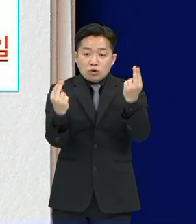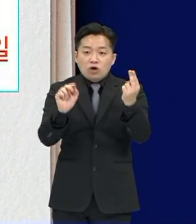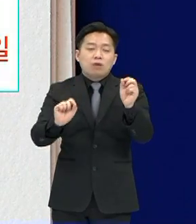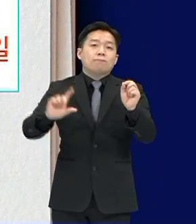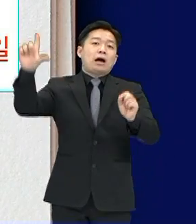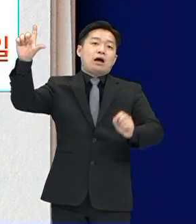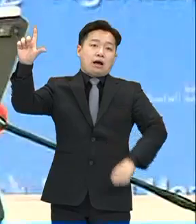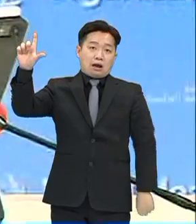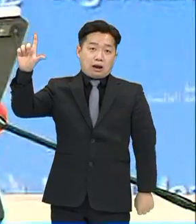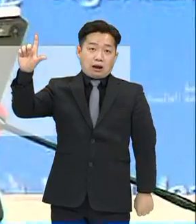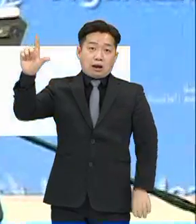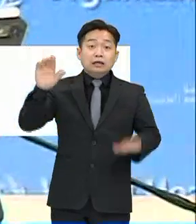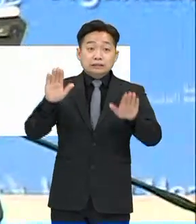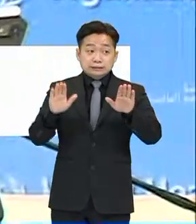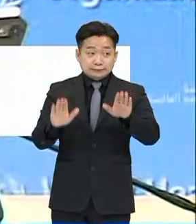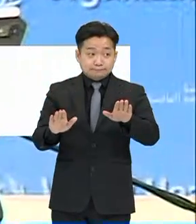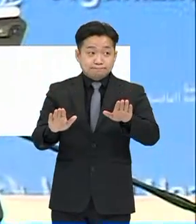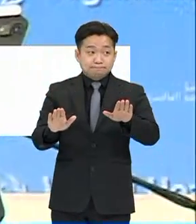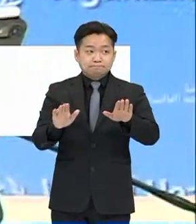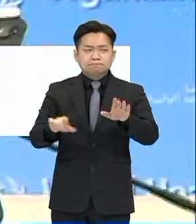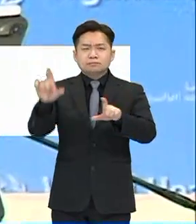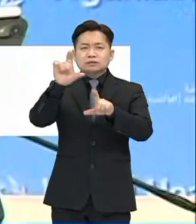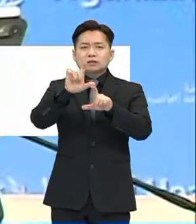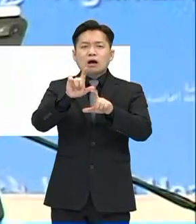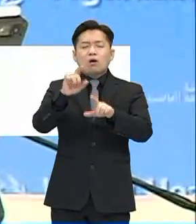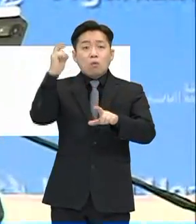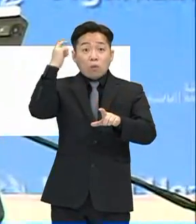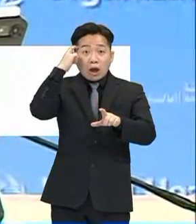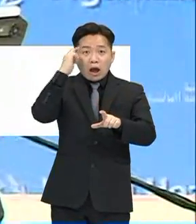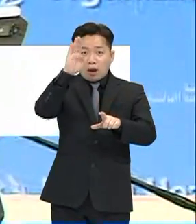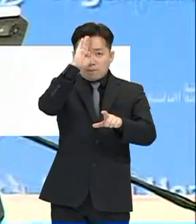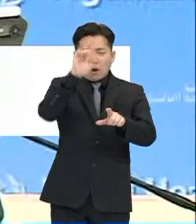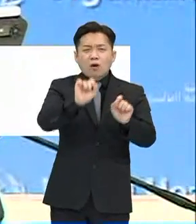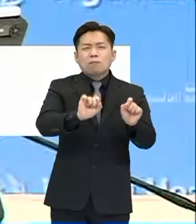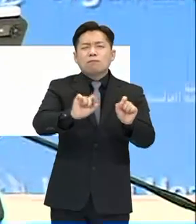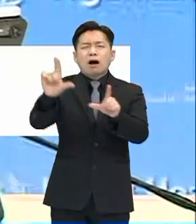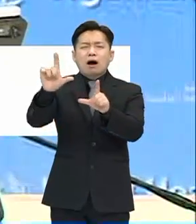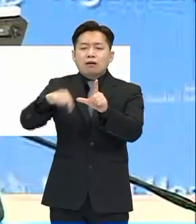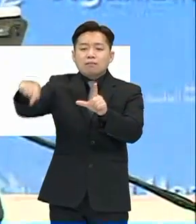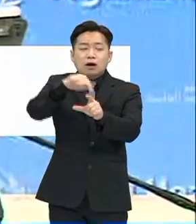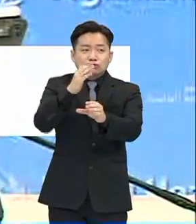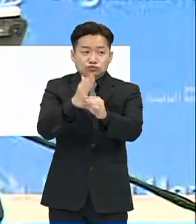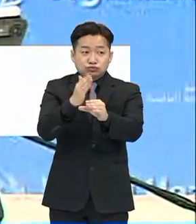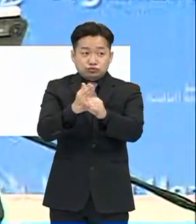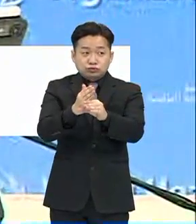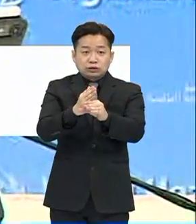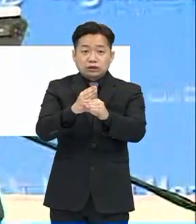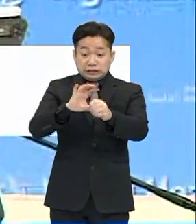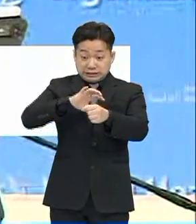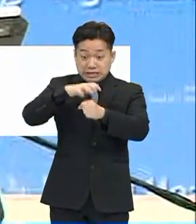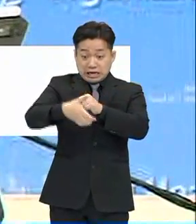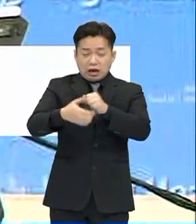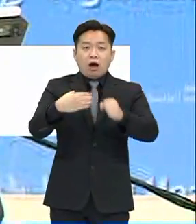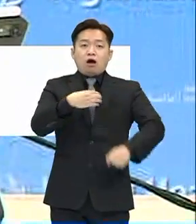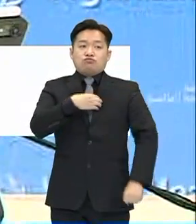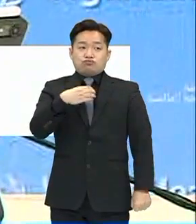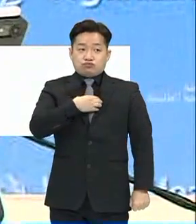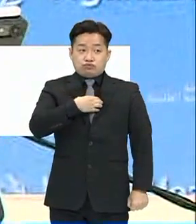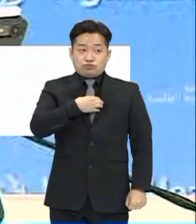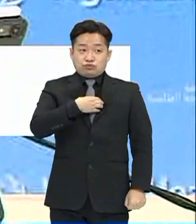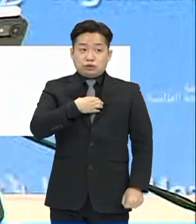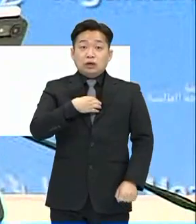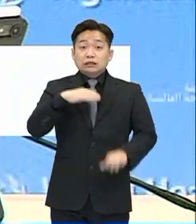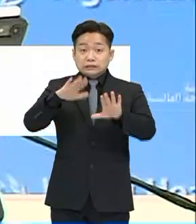뛰어넘었습니다. We are at a critical juncture in this pandemic, particularly in the northern